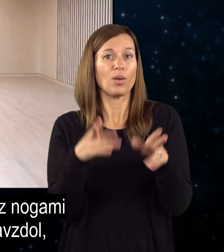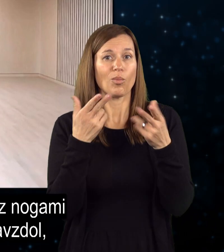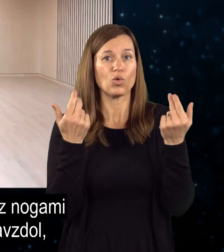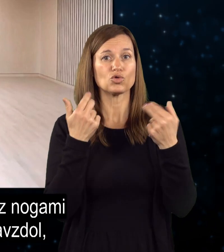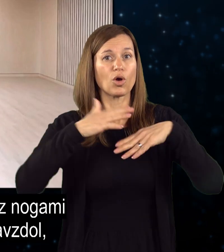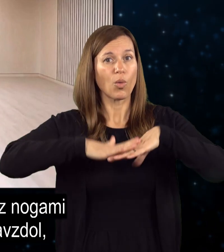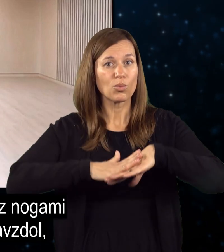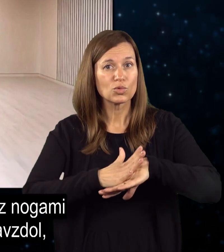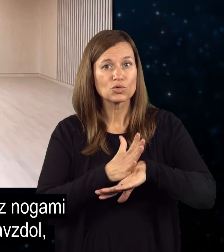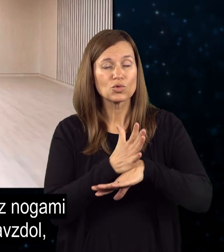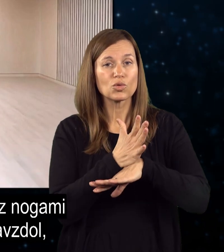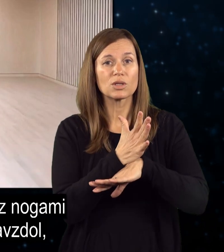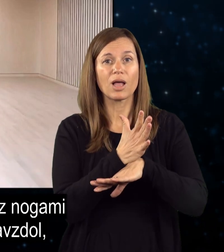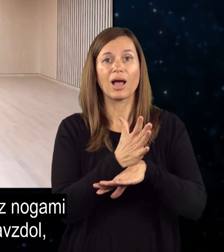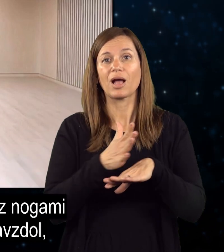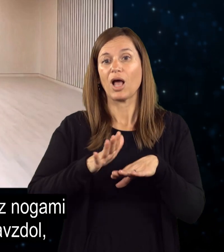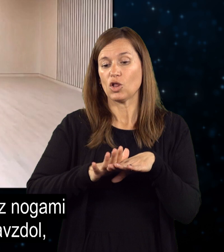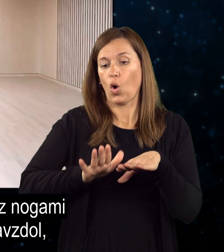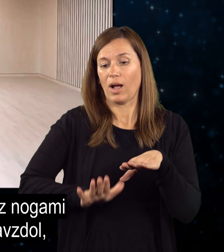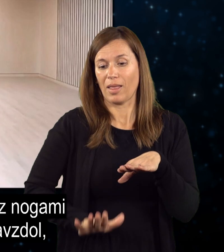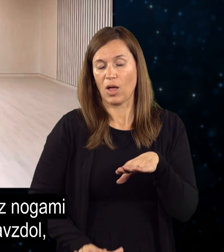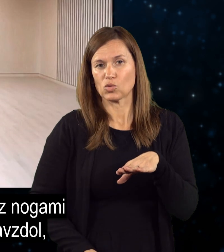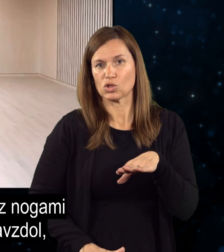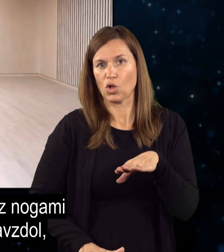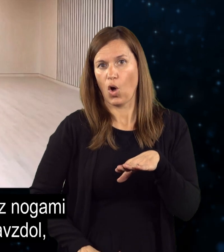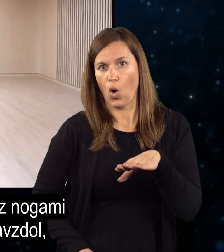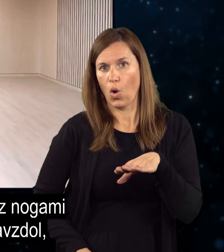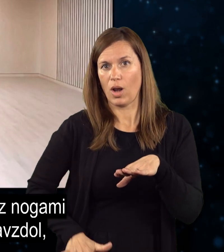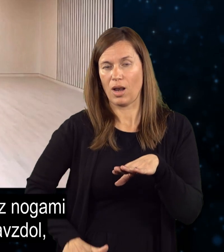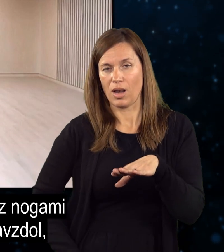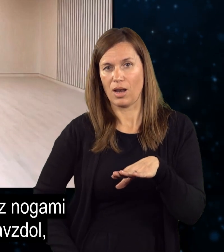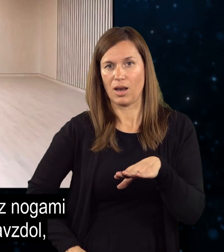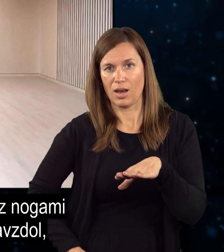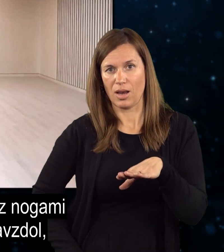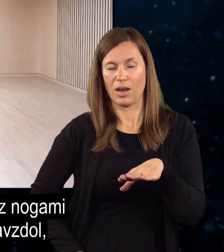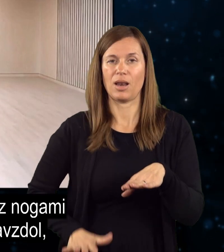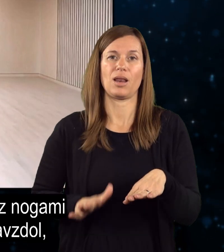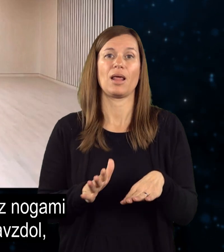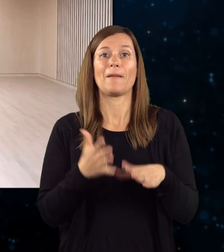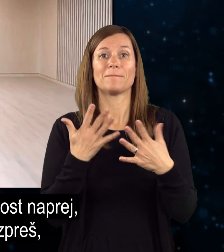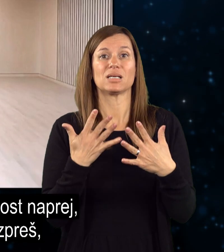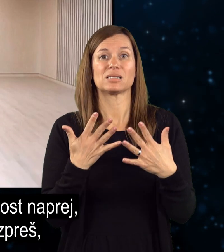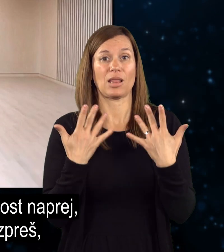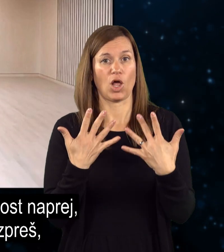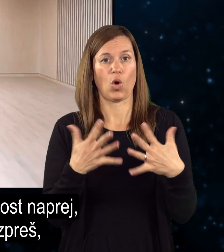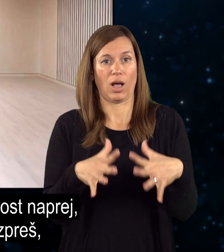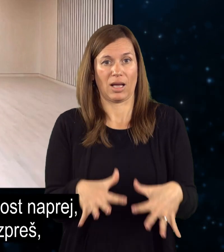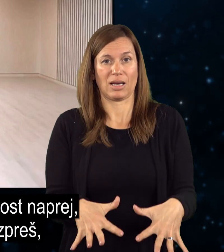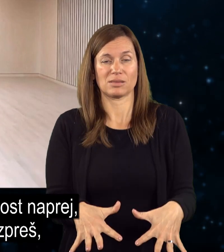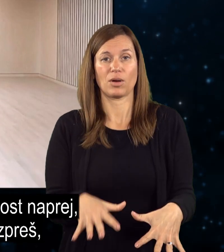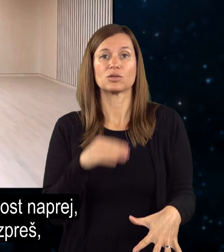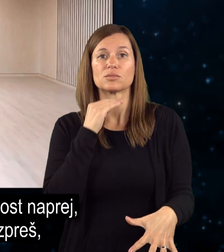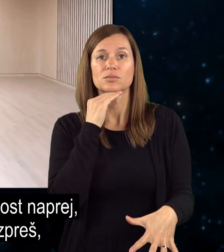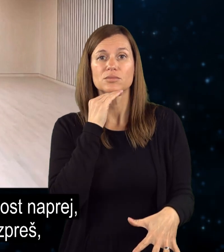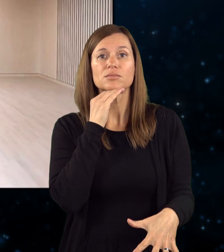Poiščeš občutek, da z nogami potisneš zemljo navzdol, zadnjica rine sramno kost naprej. Prste na rokah razpreš,